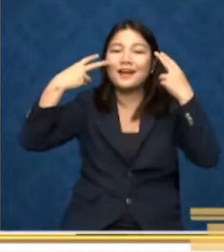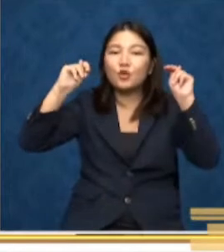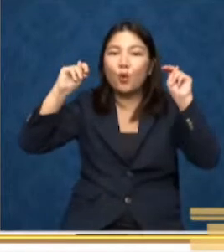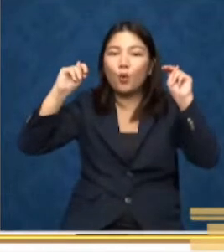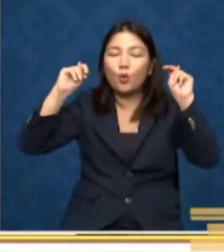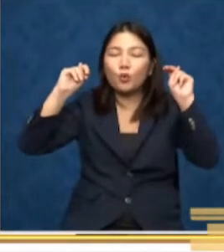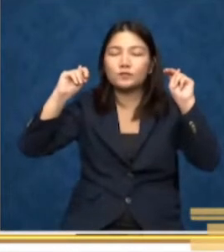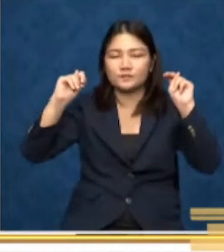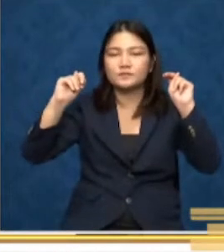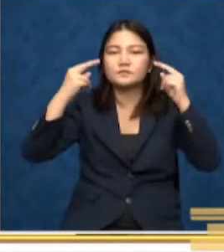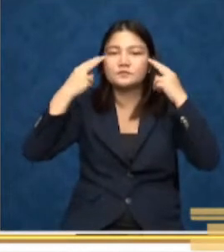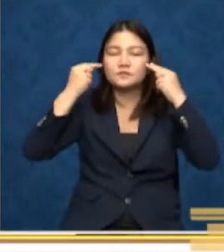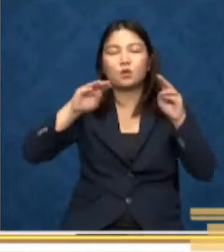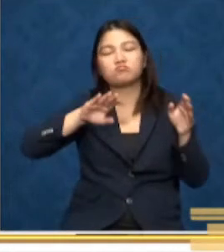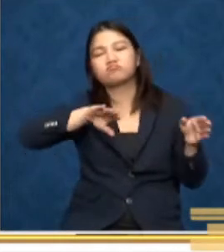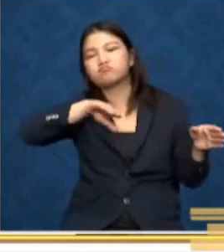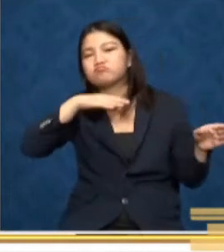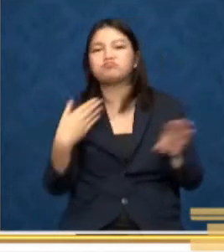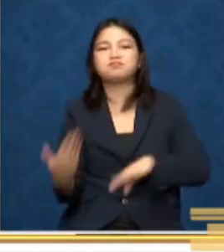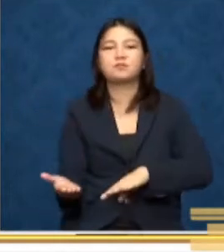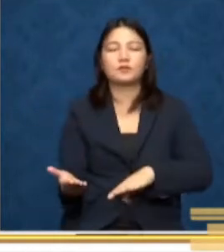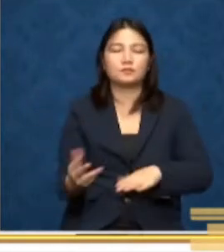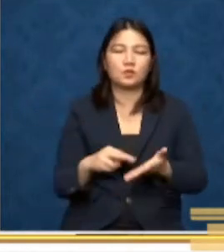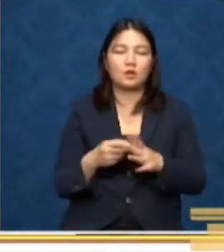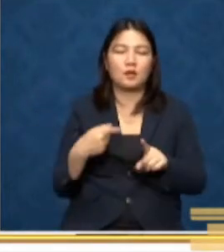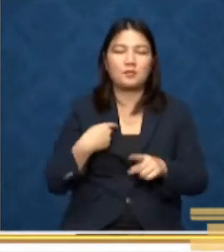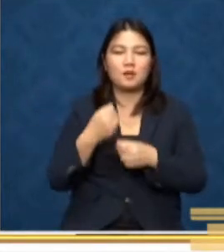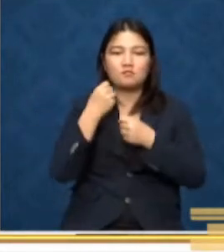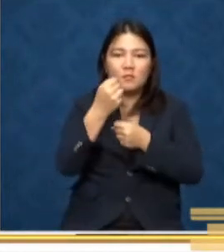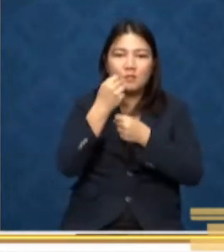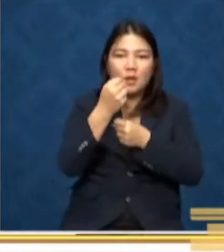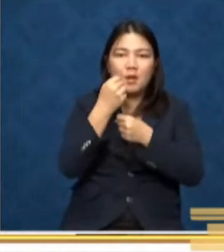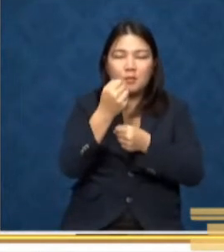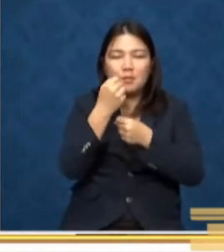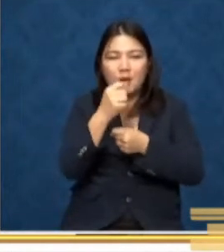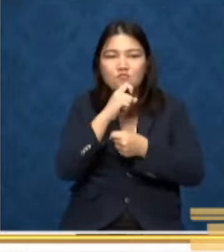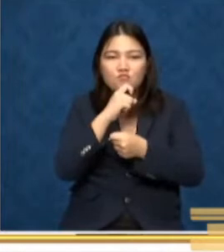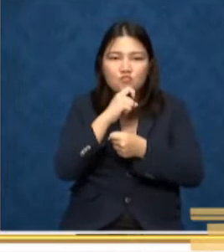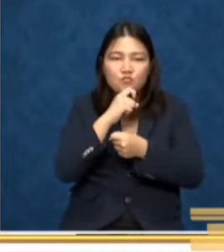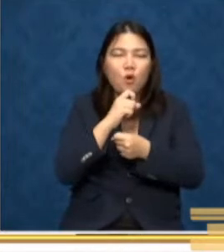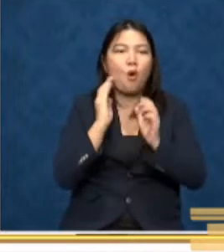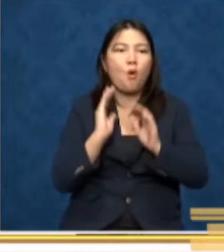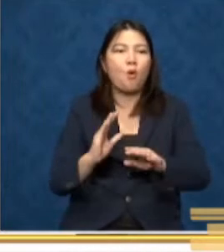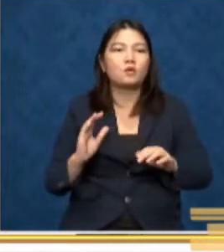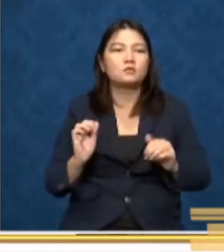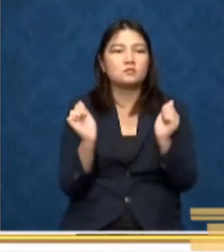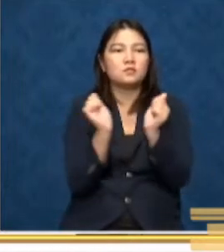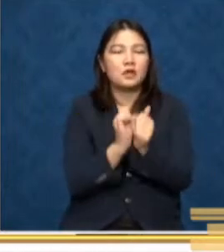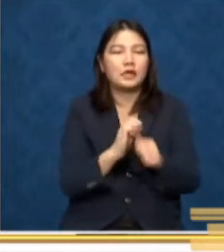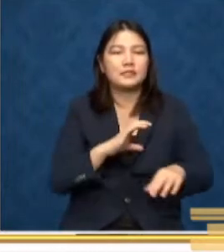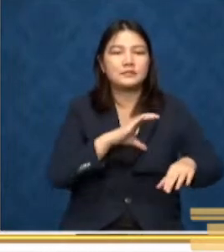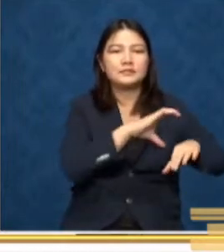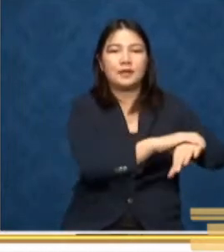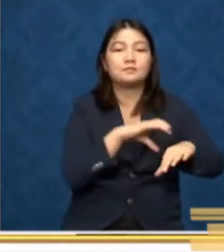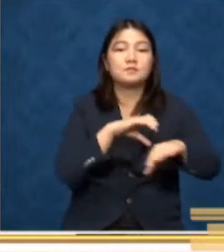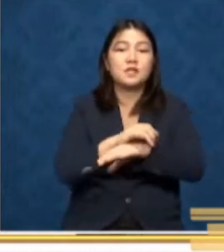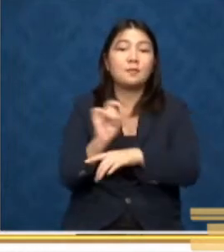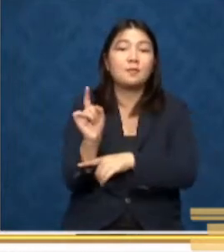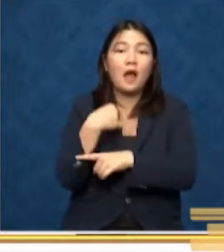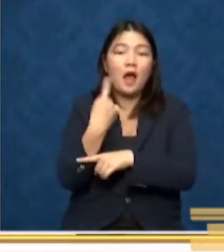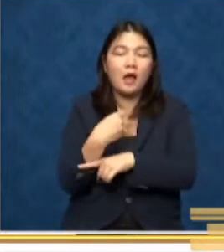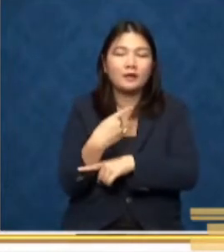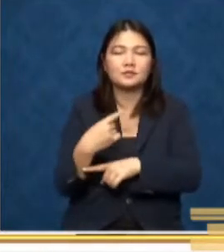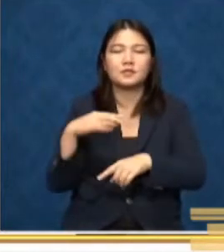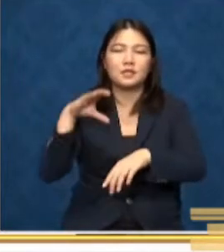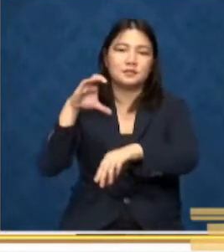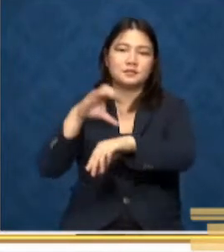มนุมก็ได้นำมาสู่การจับกุมบุคคลที่สังหารพี่น้องประชาชนเป็น